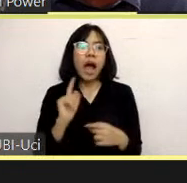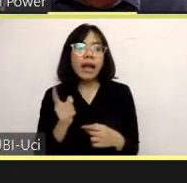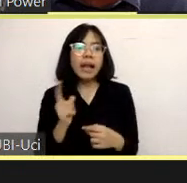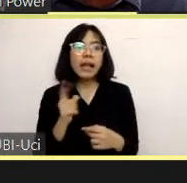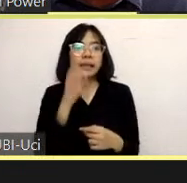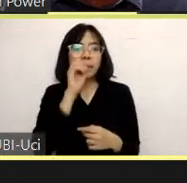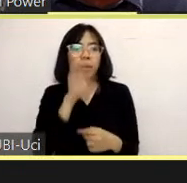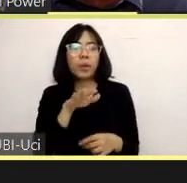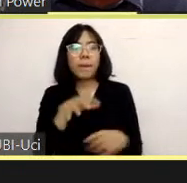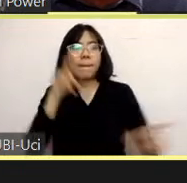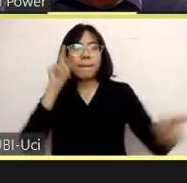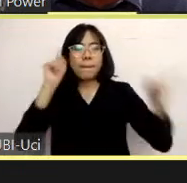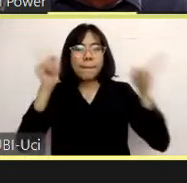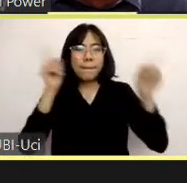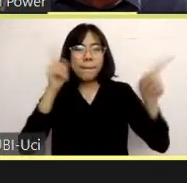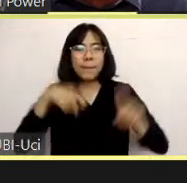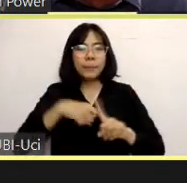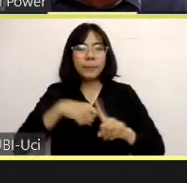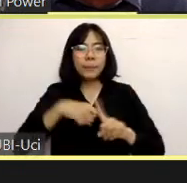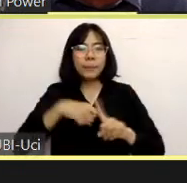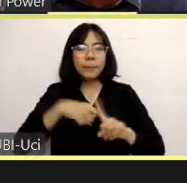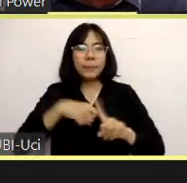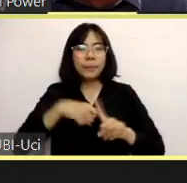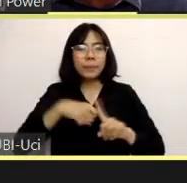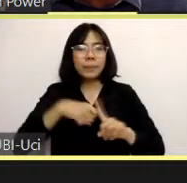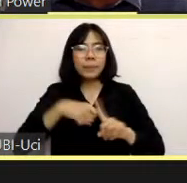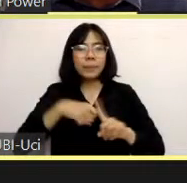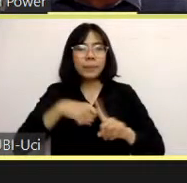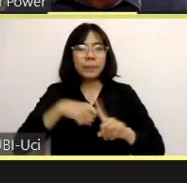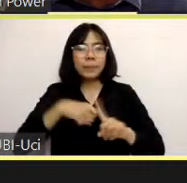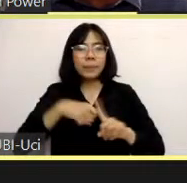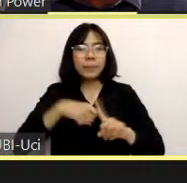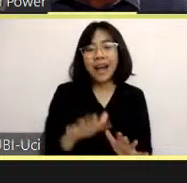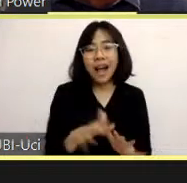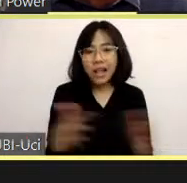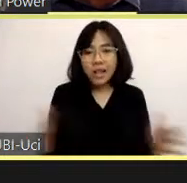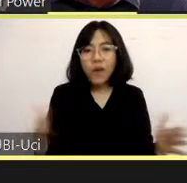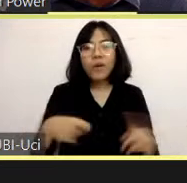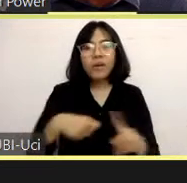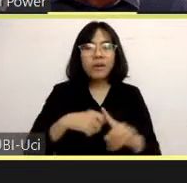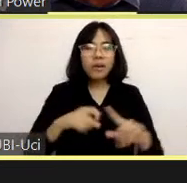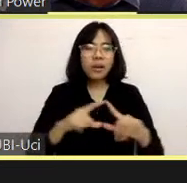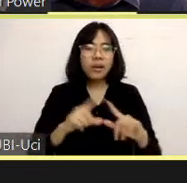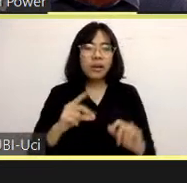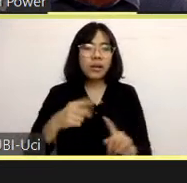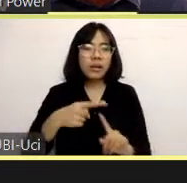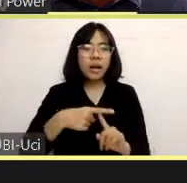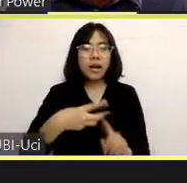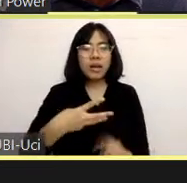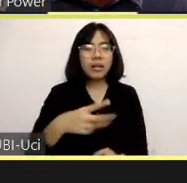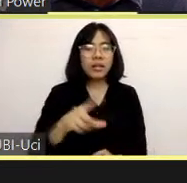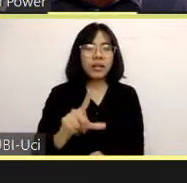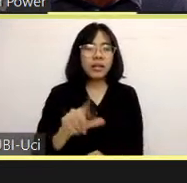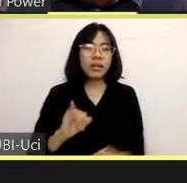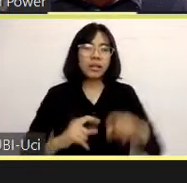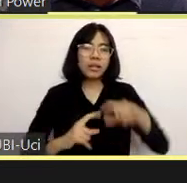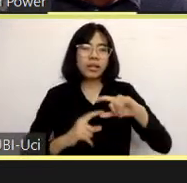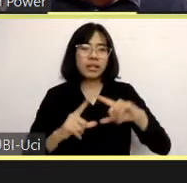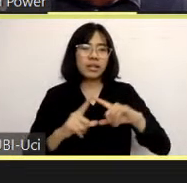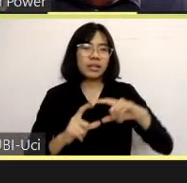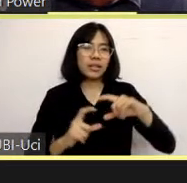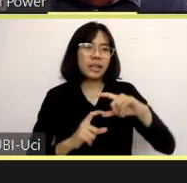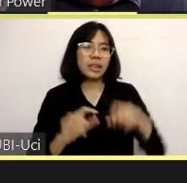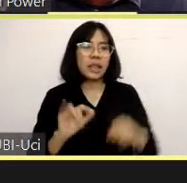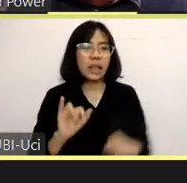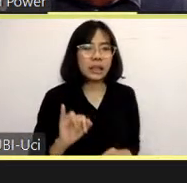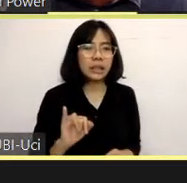partai. Dan ini juga berdampak besar kepada kualitas sistem kepartaian. Jadi hampir semua